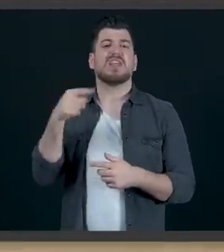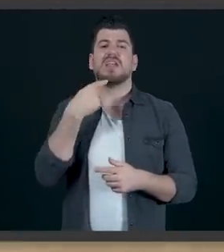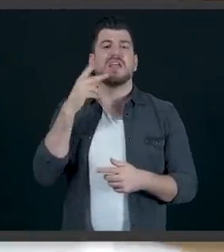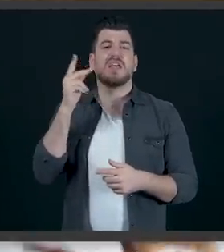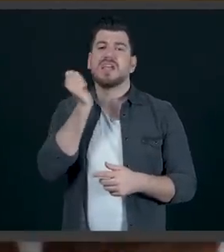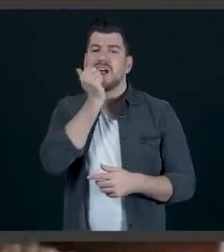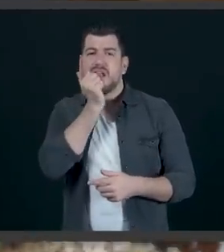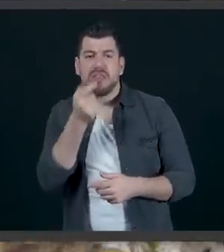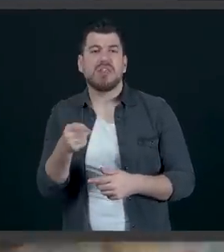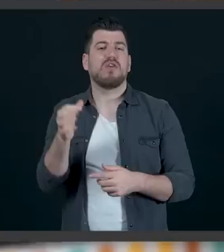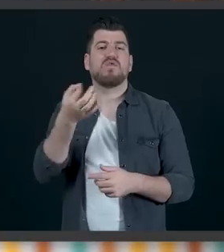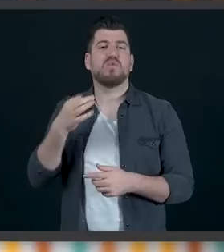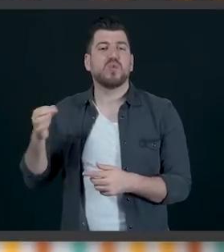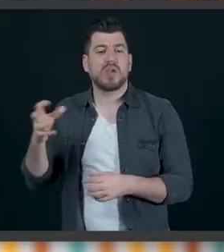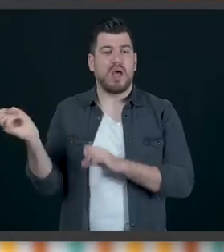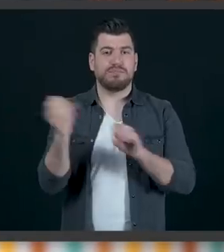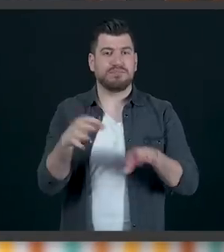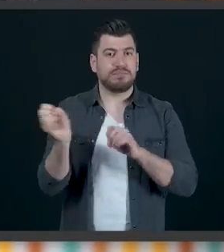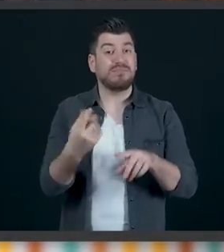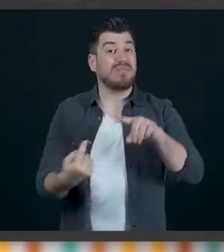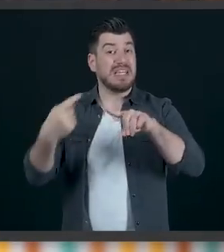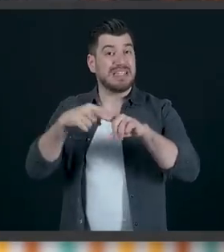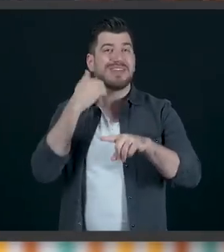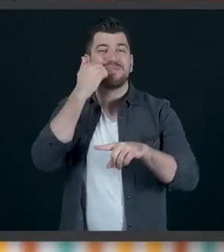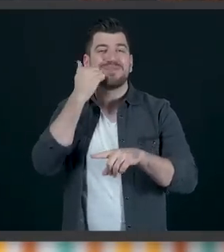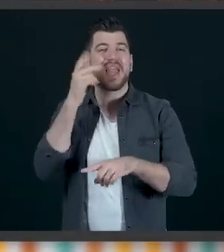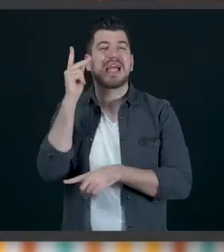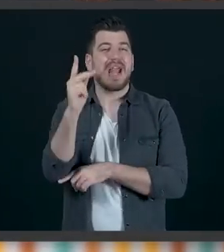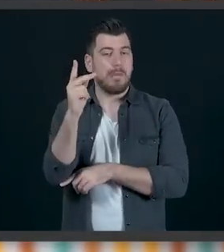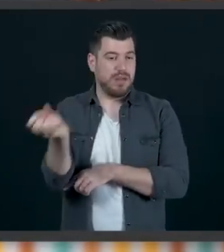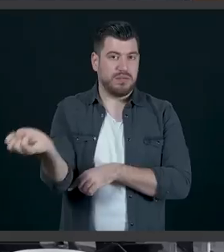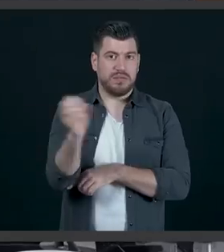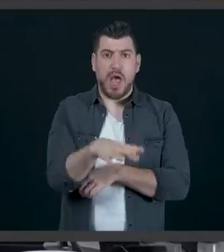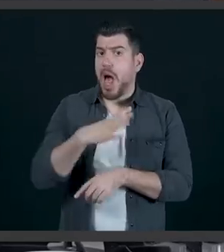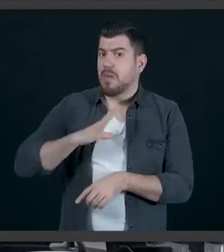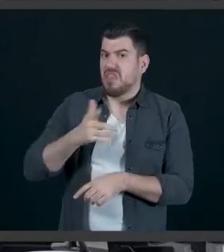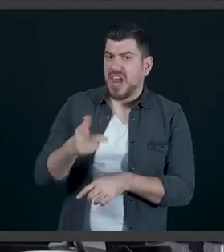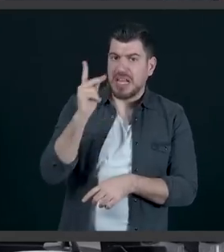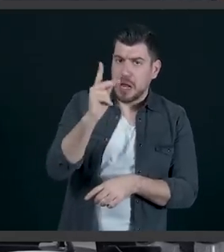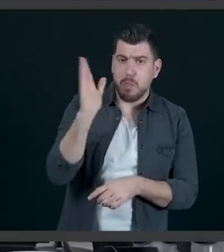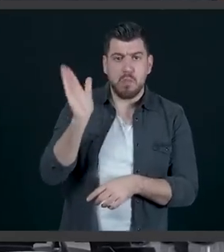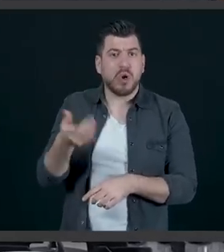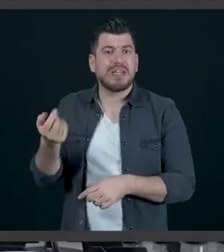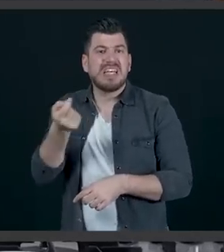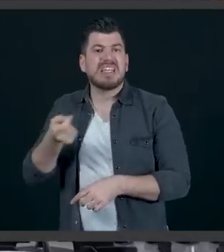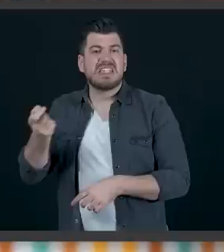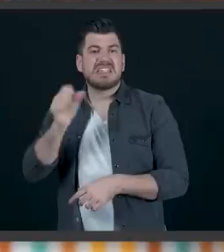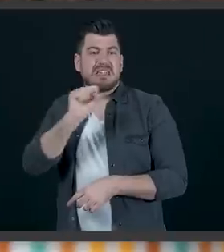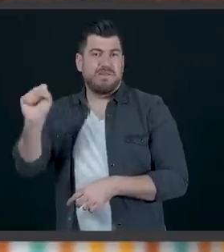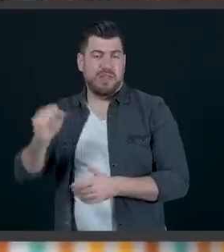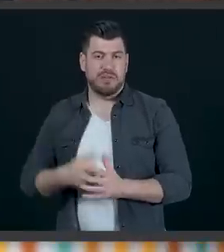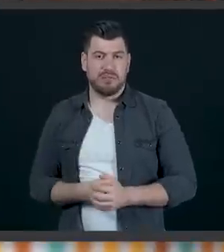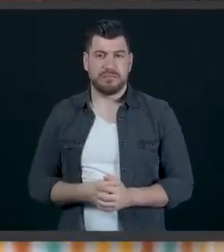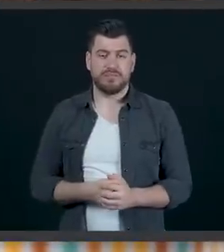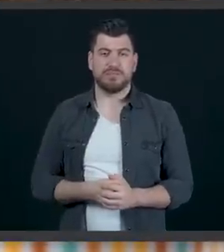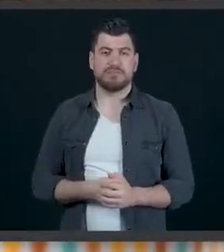φουντούκι. Και θα ρίξω μέσα και cranberries. Σε περίπτωση που δεν θέλετε να βάλετε cranberries, βάλετε σταφιδούλες, είναι μια χαρά.